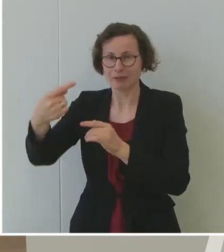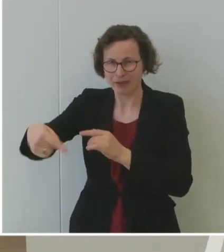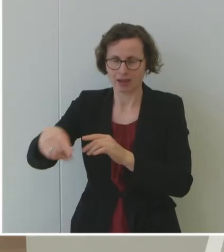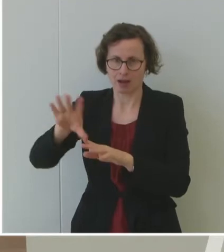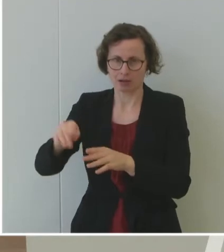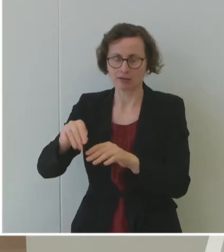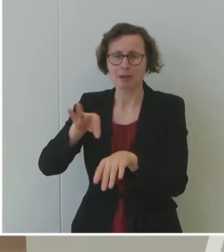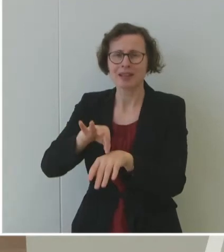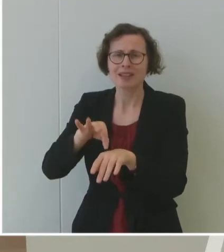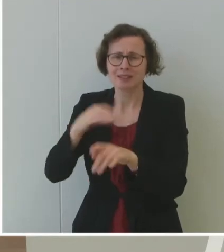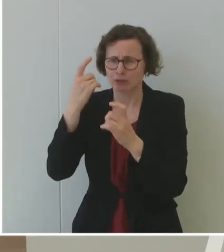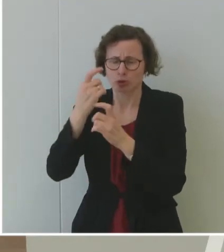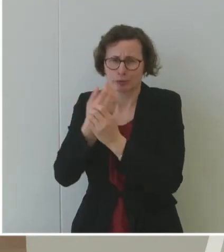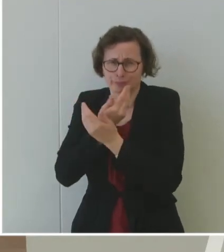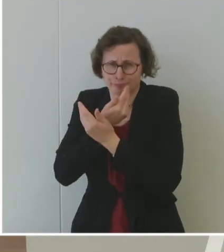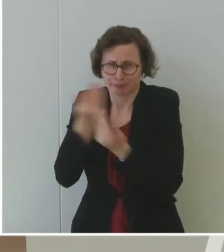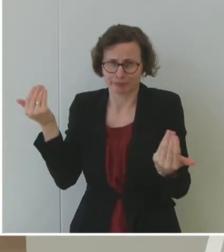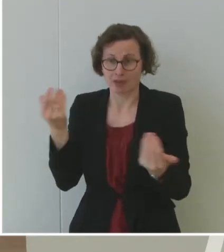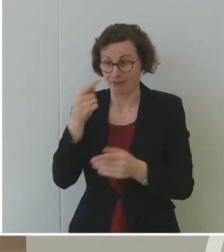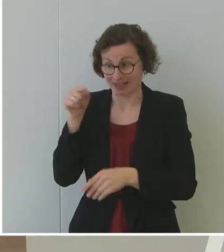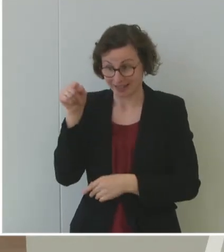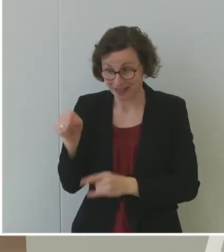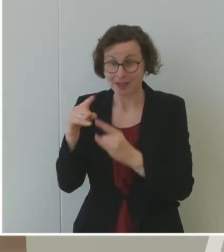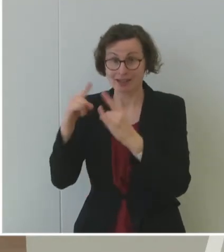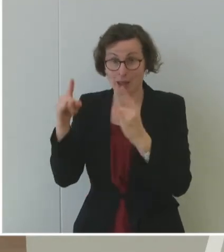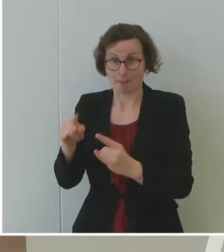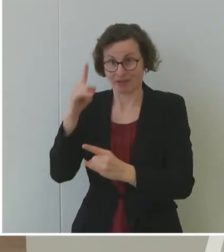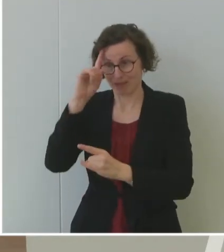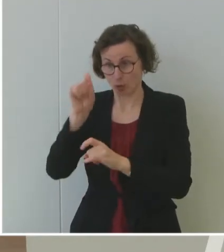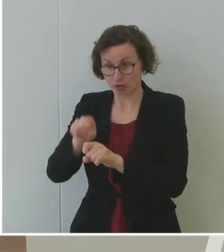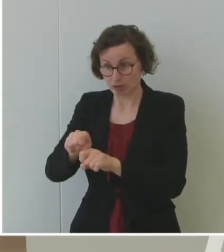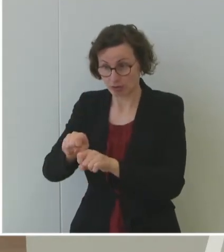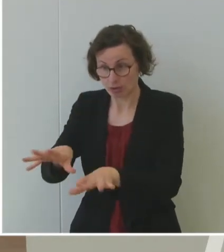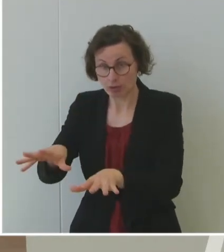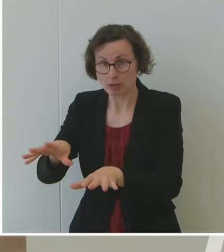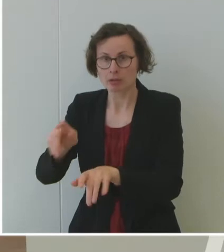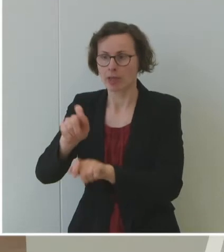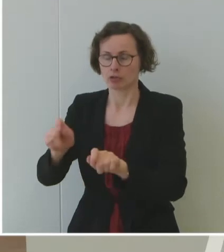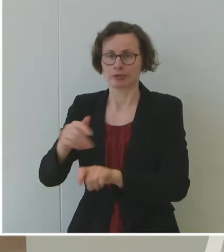medizinischer Versorgung ganz zu schweigen. Wenn in diesen Camps das Virus ausbricht, sind die Menschen ihm